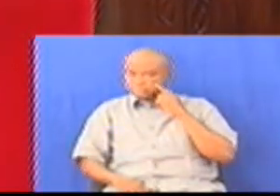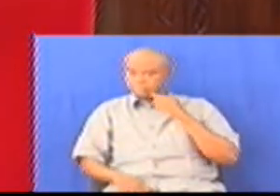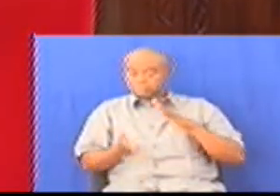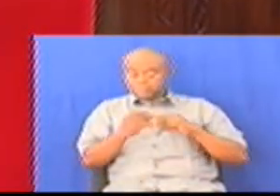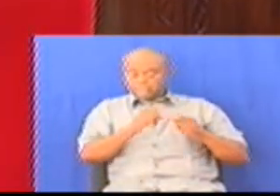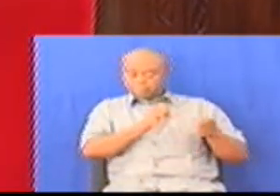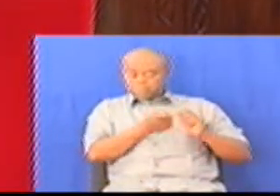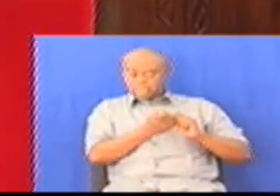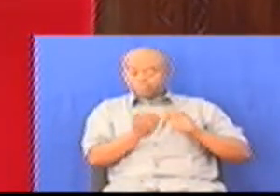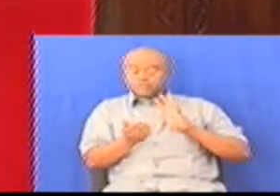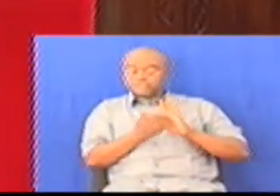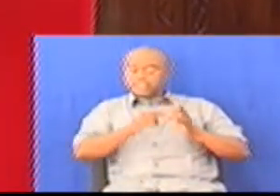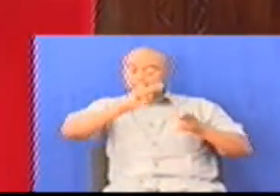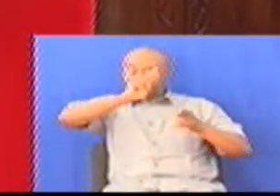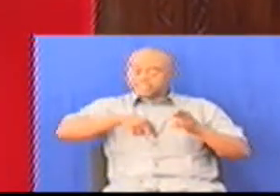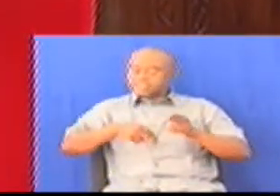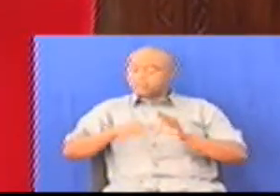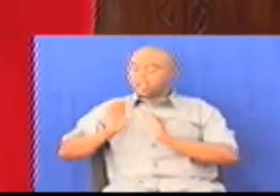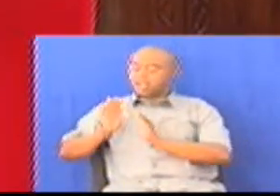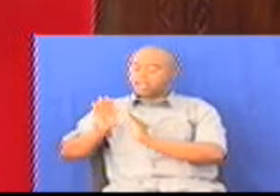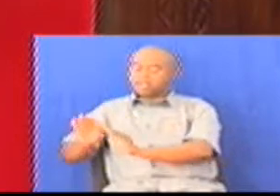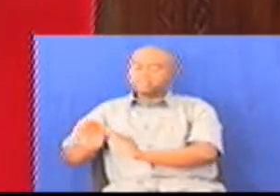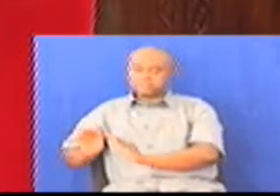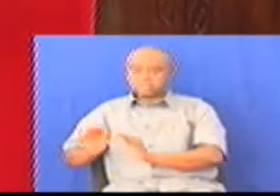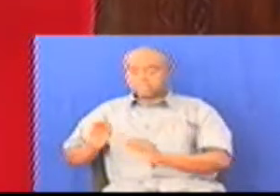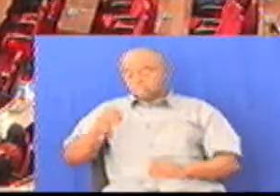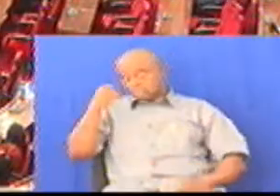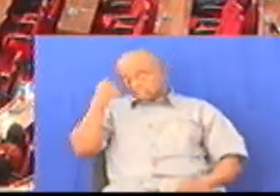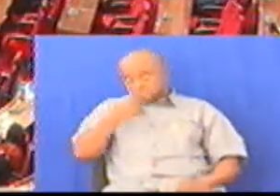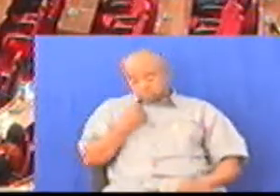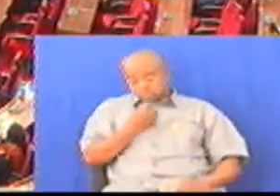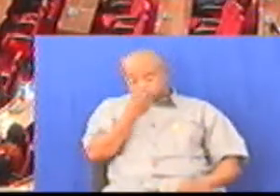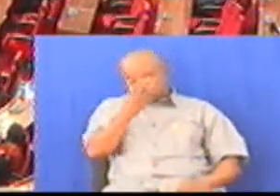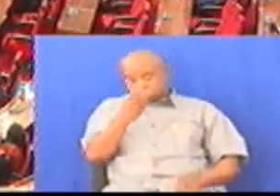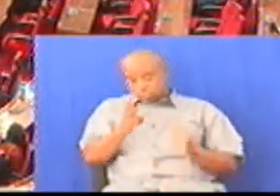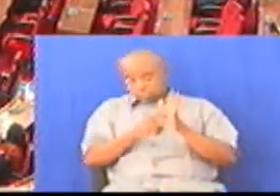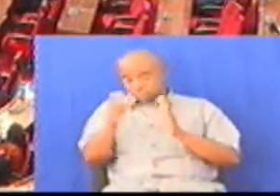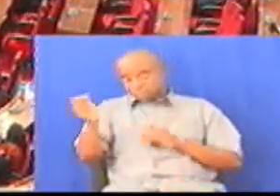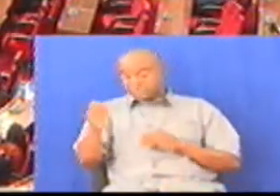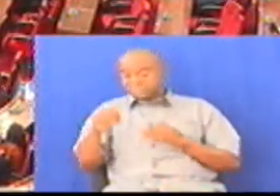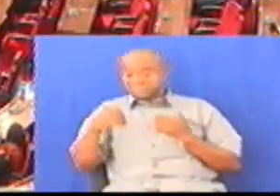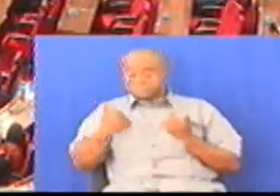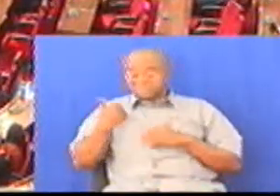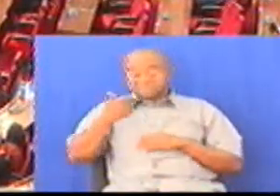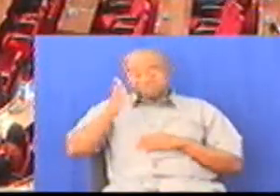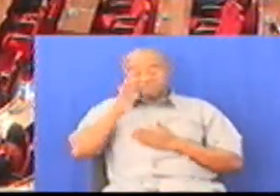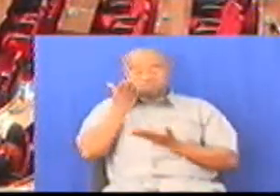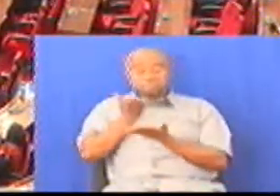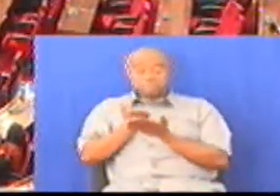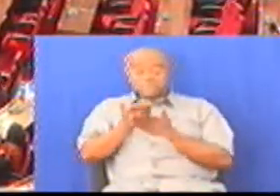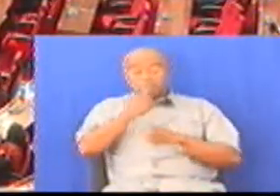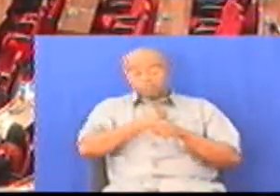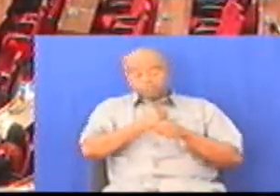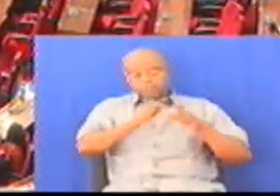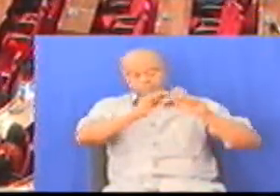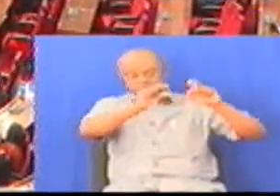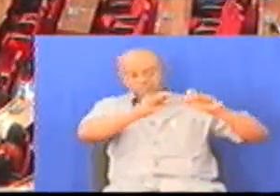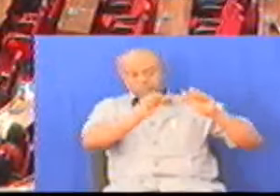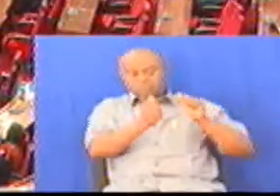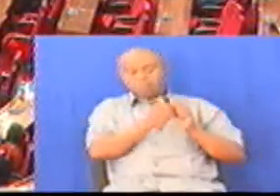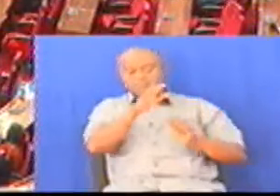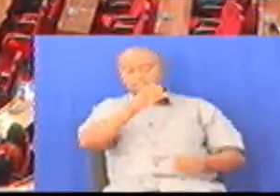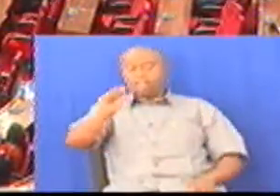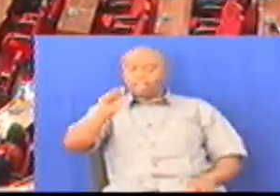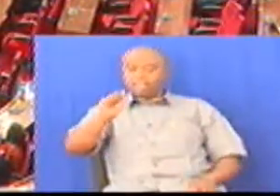Marekebisho ya sheria ya msajili wa hazina sura 370. Mheshimiwa Spika, serikali inapendekeza kufanya marekebisho ya kifungu 10A